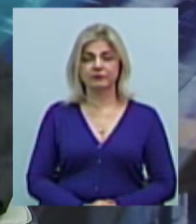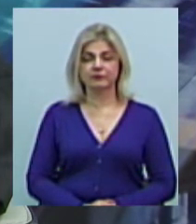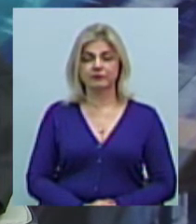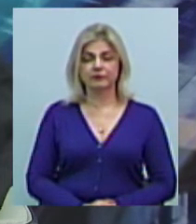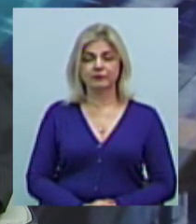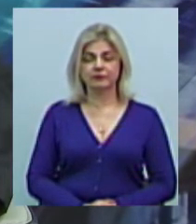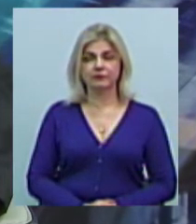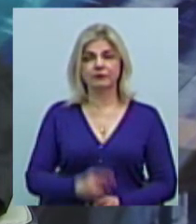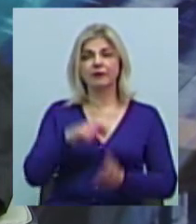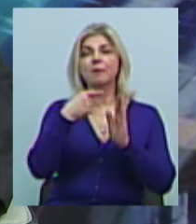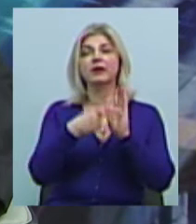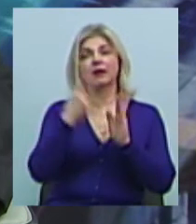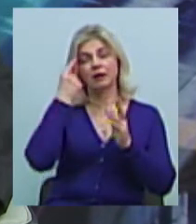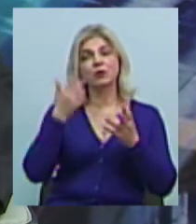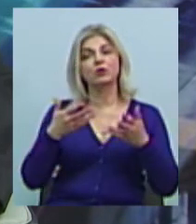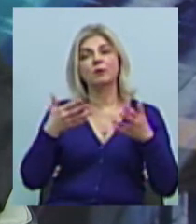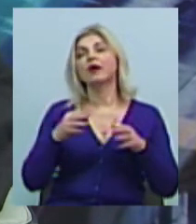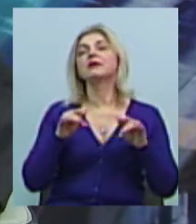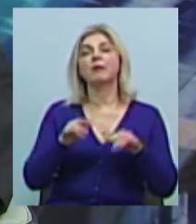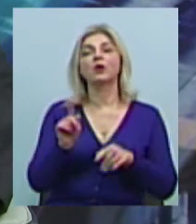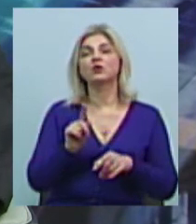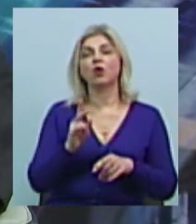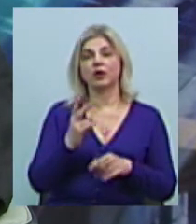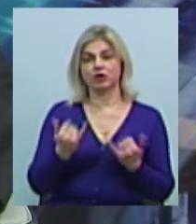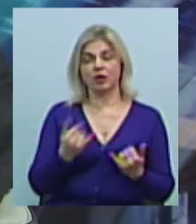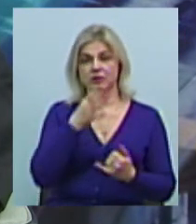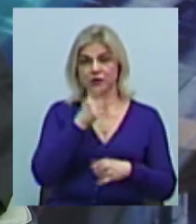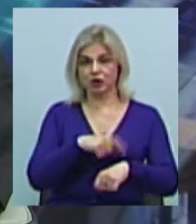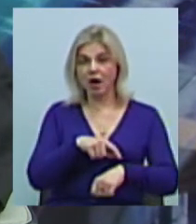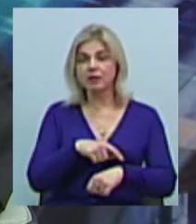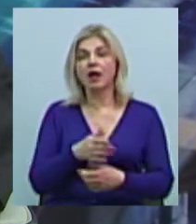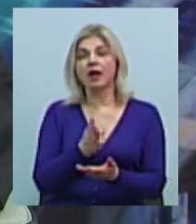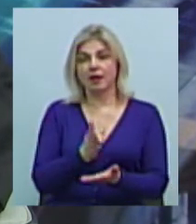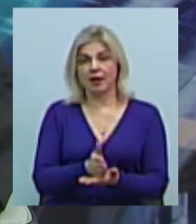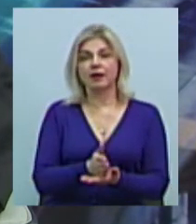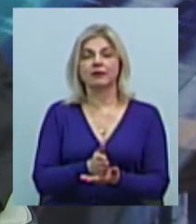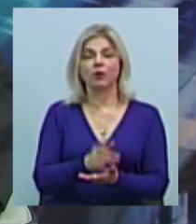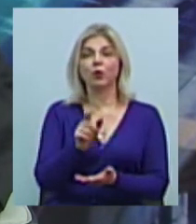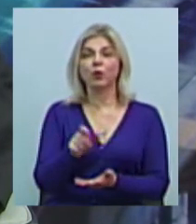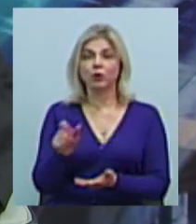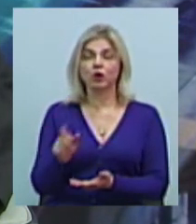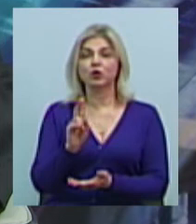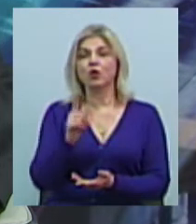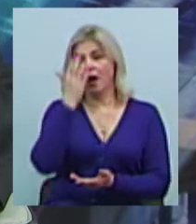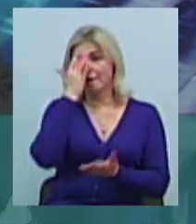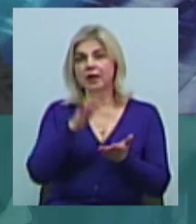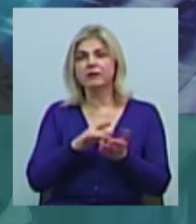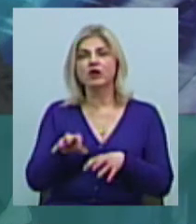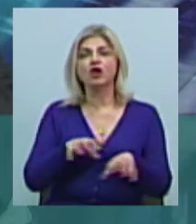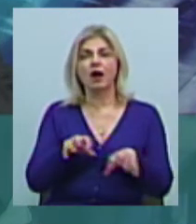питання зрозуміло. Справа в тому, що в наш час, на жаль, є люди, які з метою